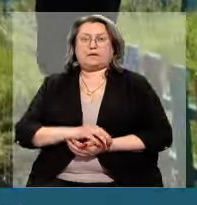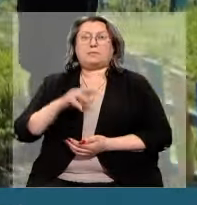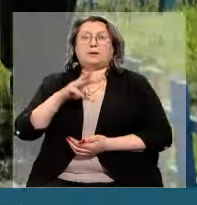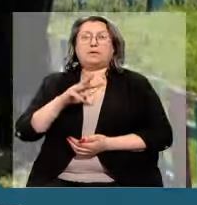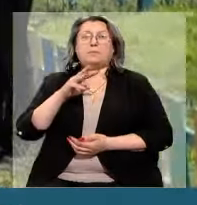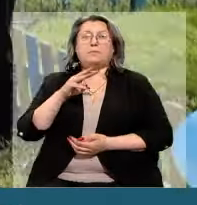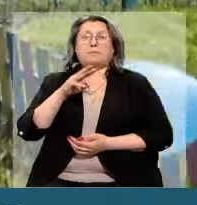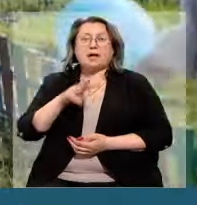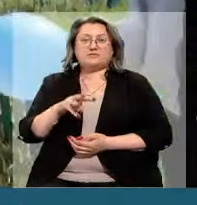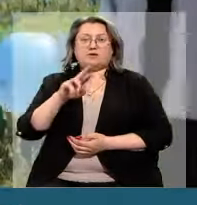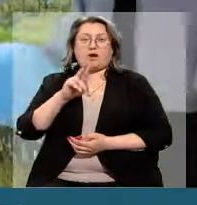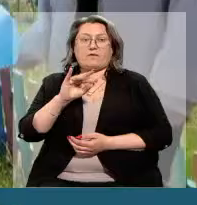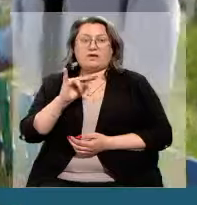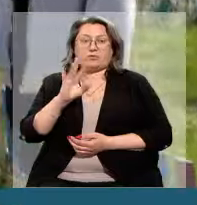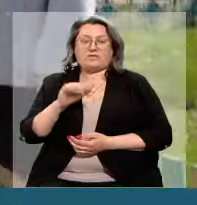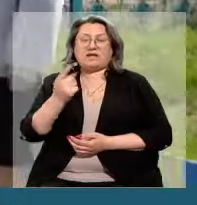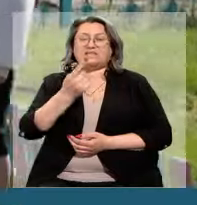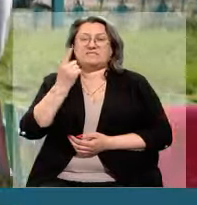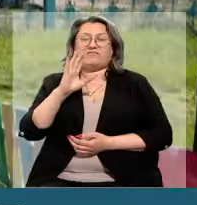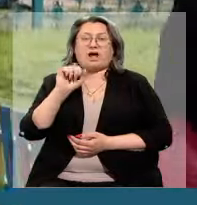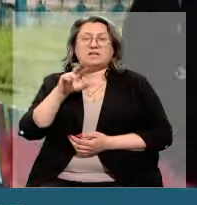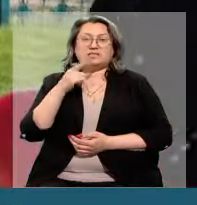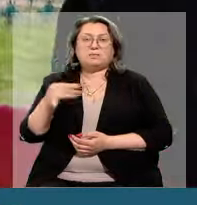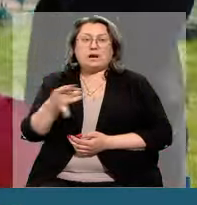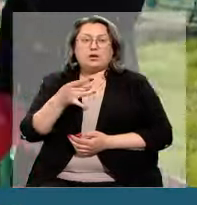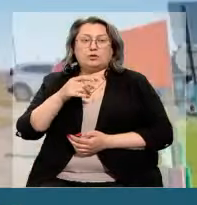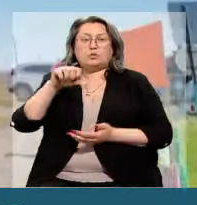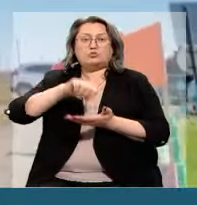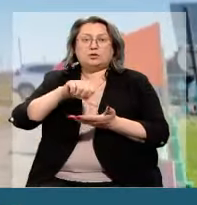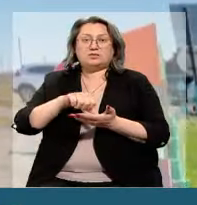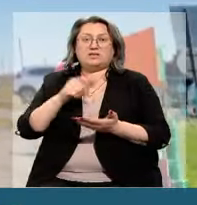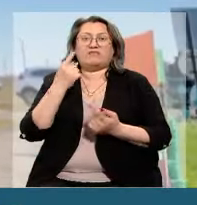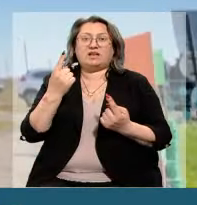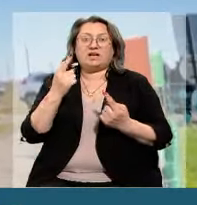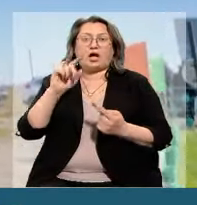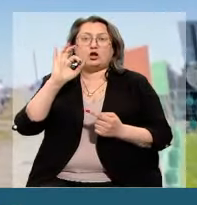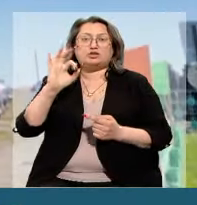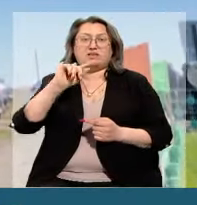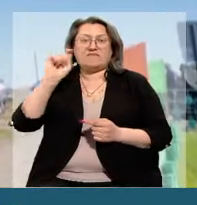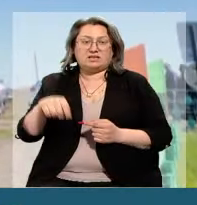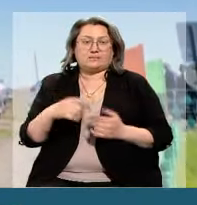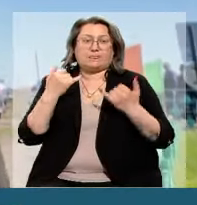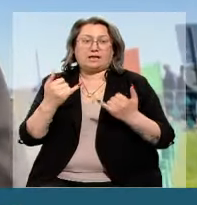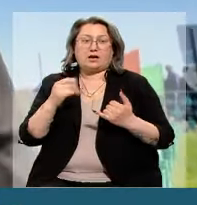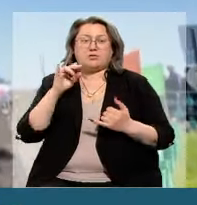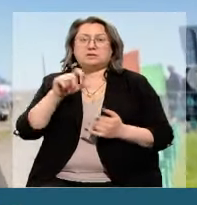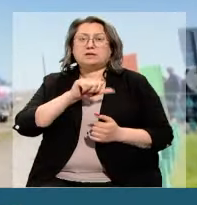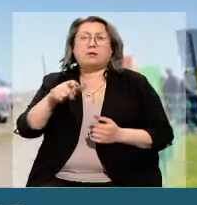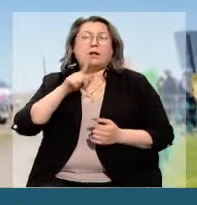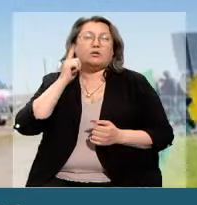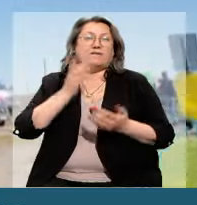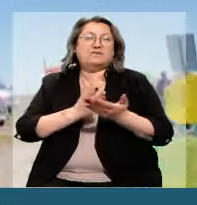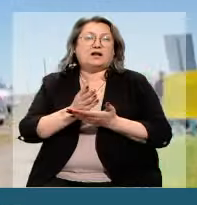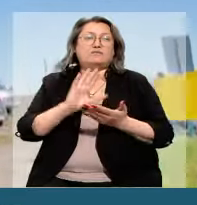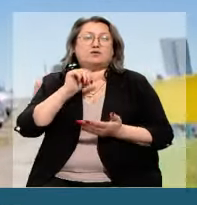Михаил Михайлович Яковенков – единственный в Алтынсаринском районе участник Великой Отечественной войны. Сейчас он самый молодой